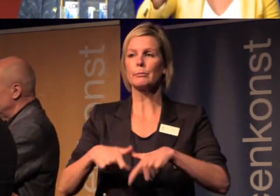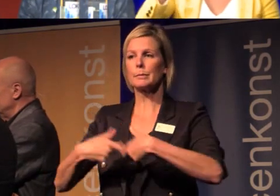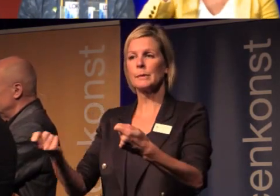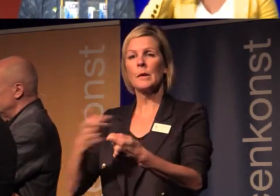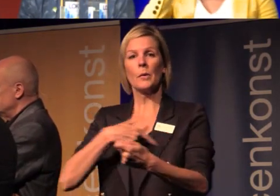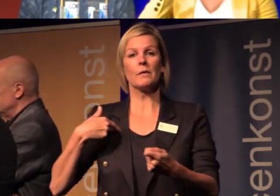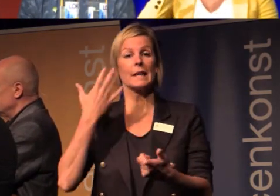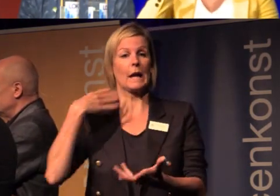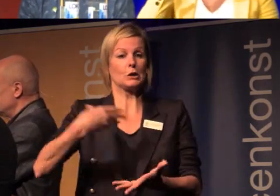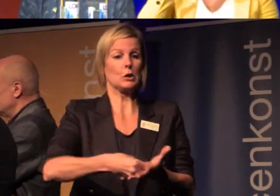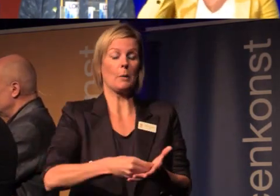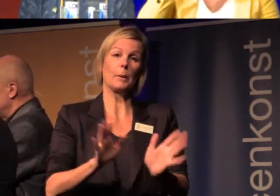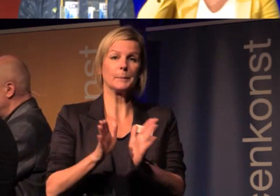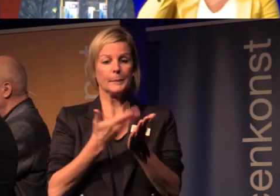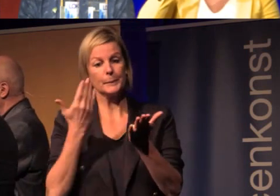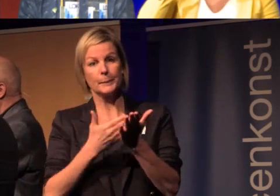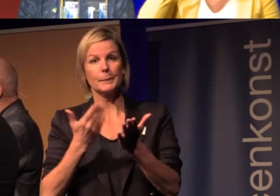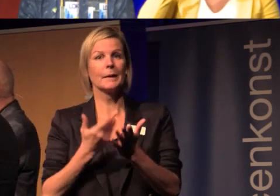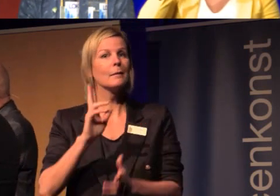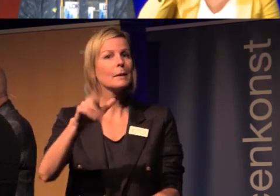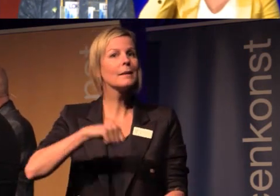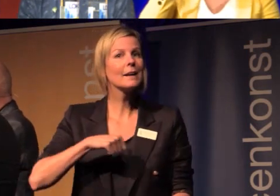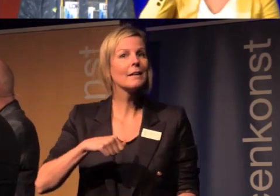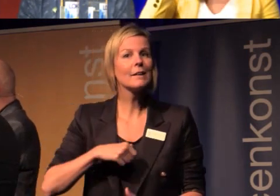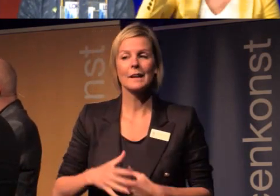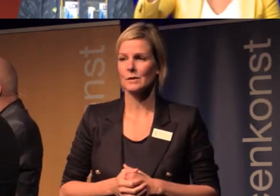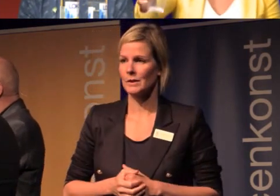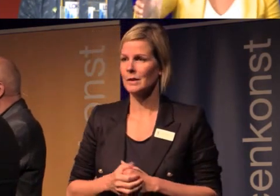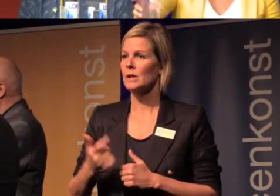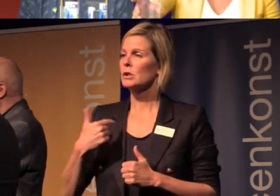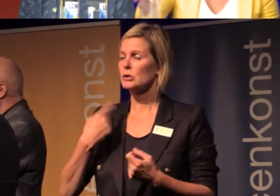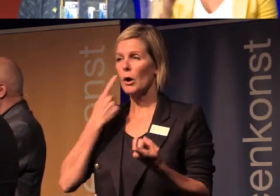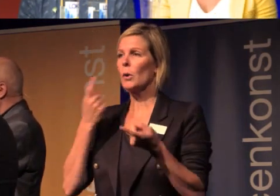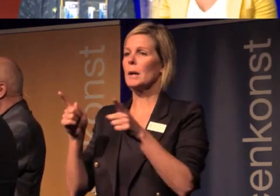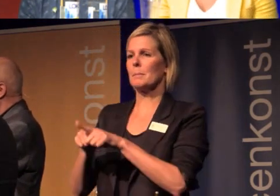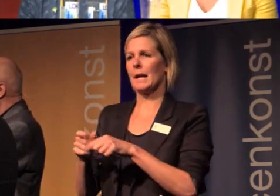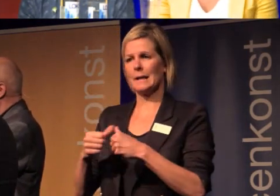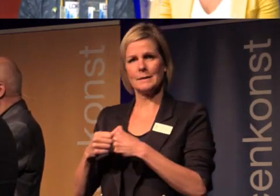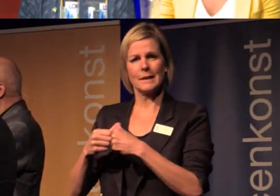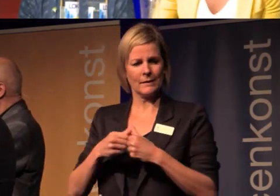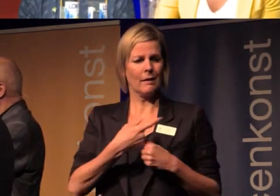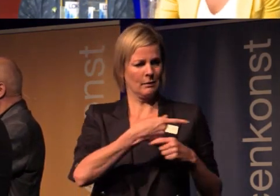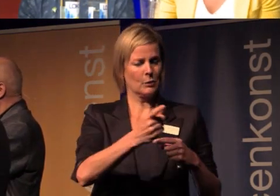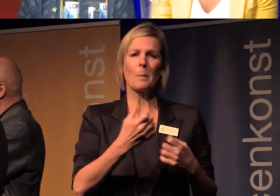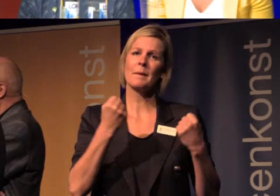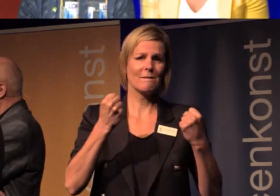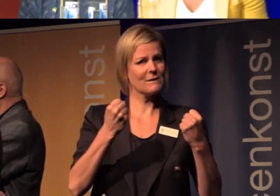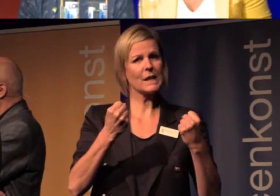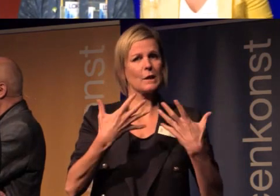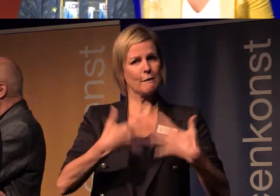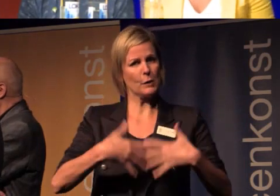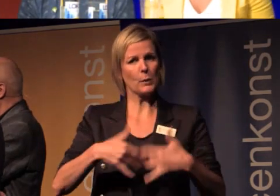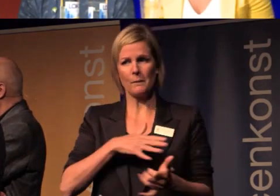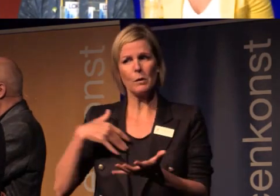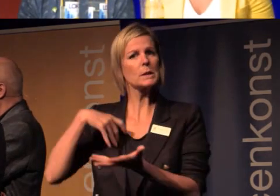trevligt att läsa. Jag håller med om det som Mårten sa om allianserna. De fyller en viktig funktion. Jag tycker man